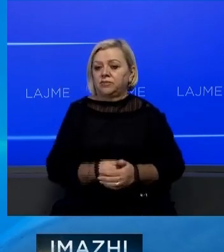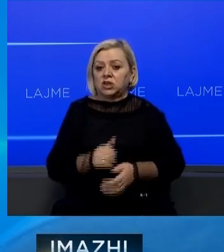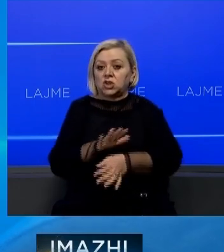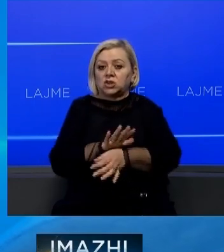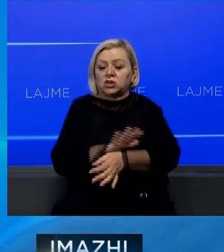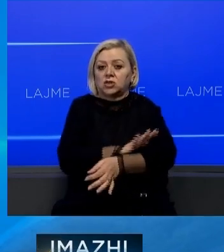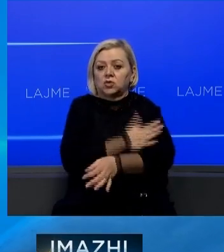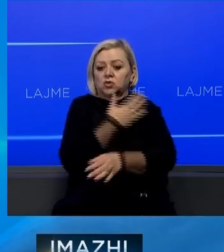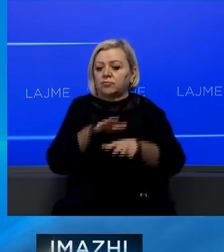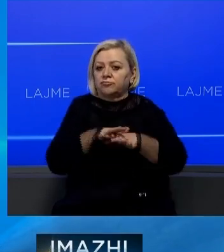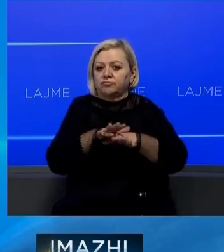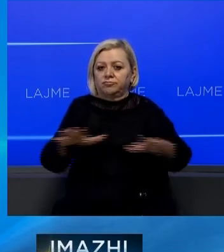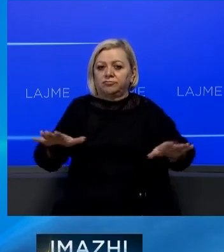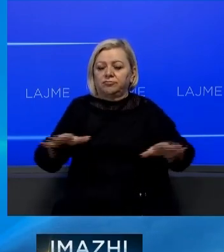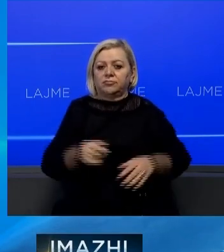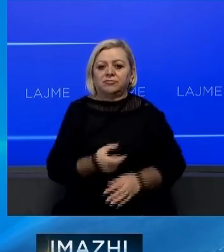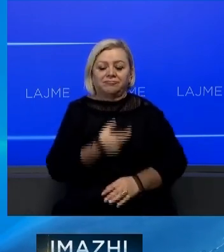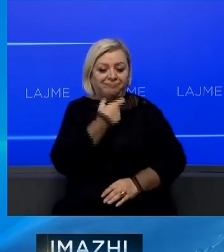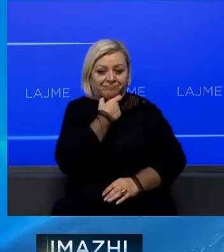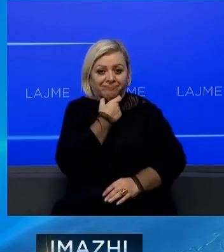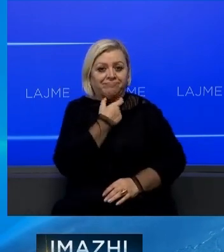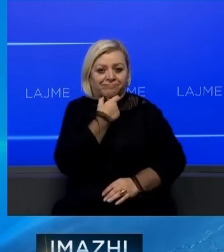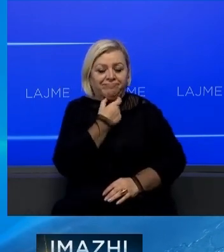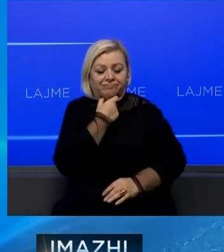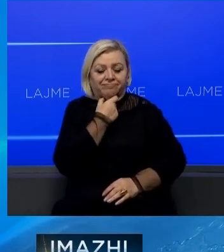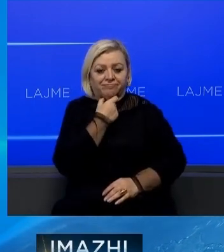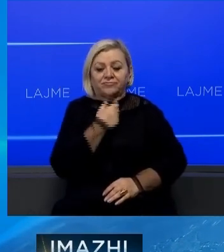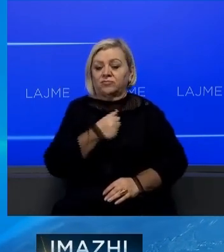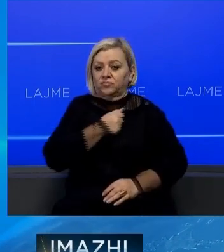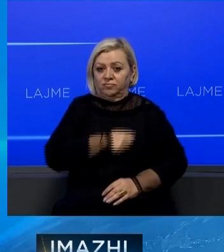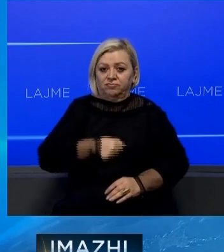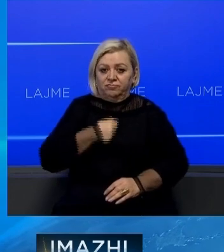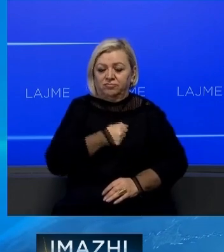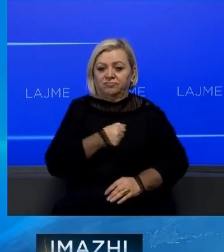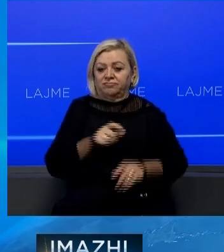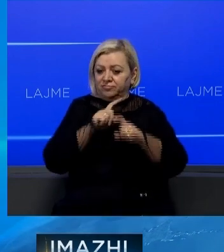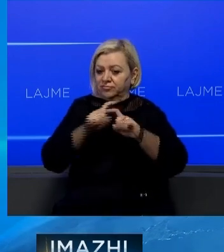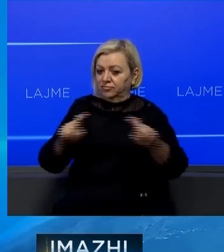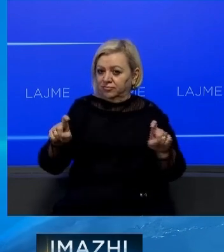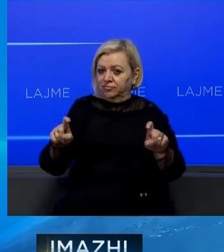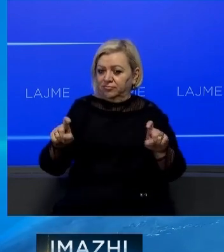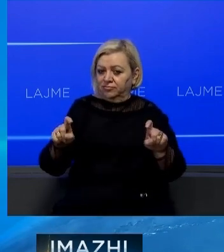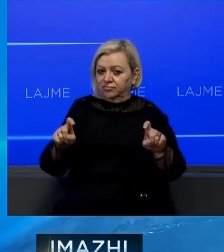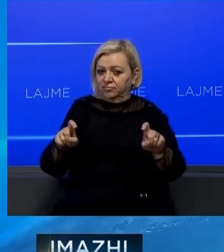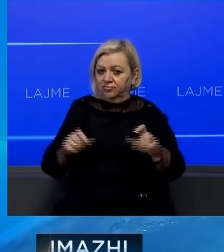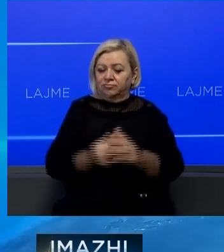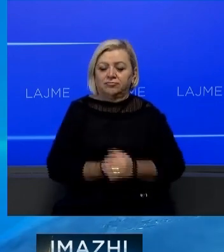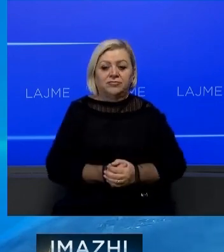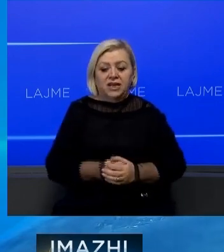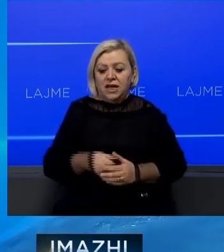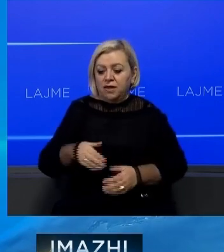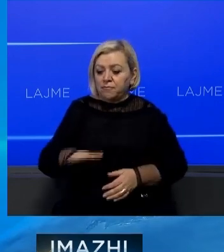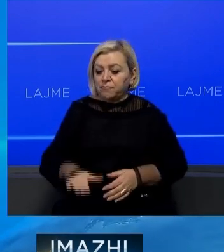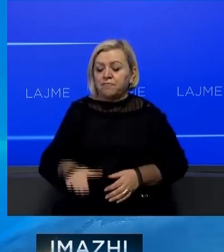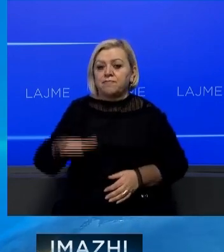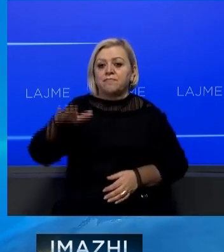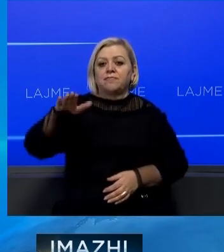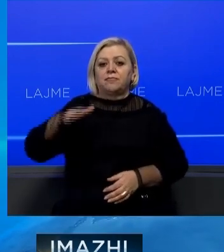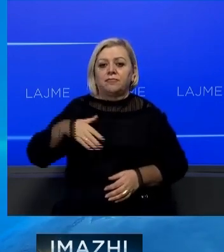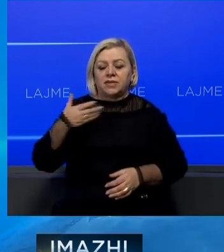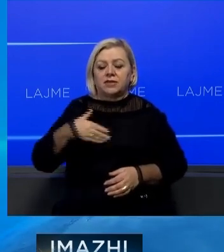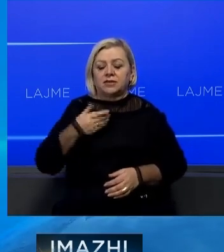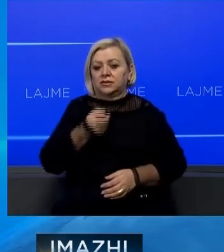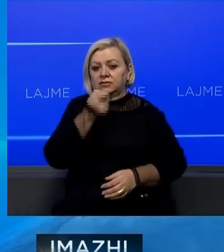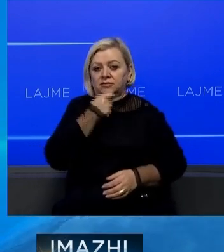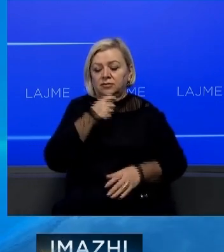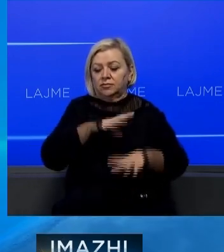mbetet përhapja e virozës stinore, pasi kemi një numër të madh të infektuarve në të gjitha moshat. Kujdesi higjienik dhe